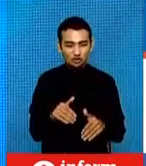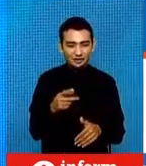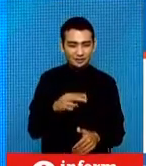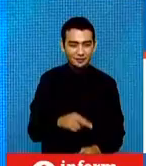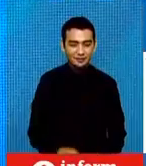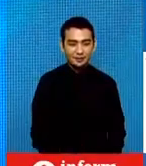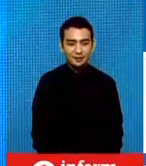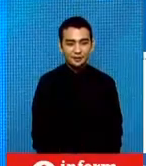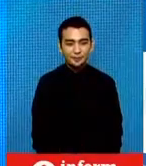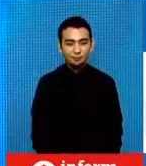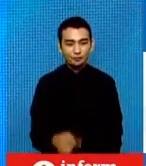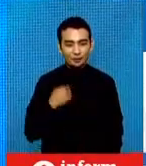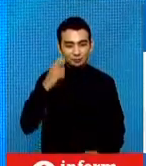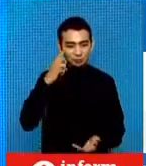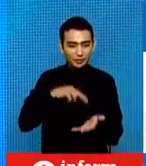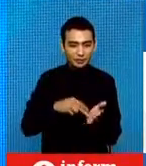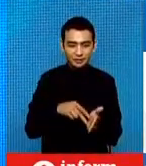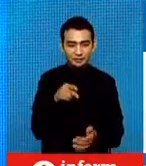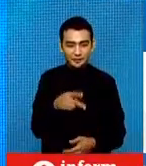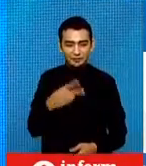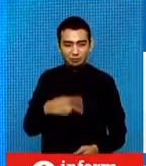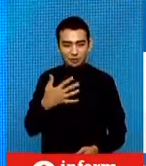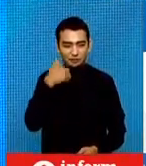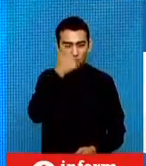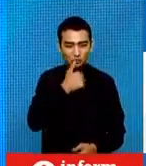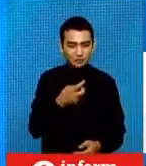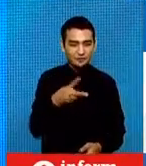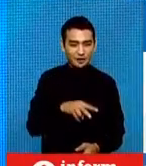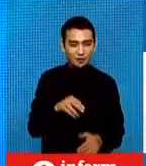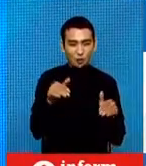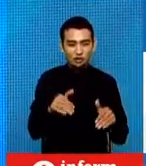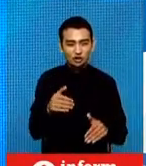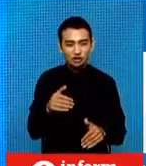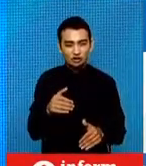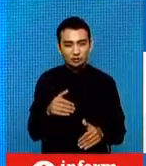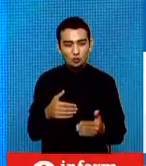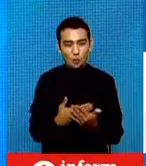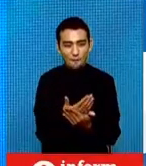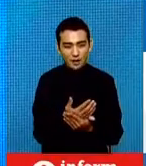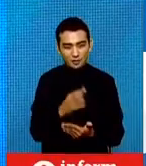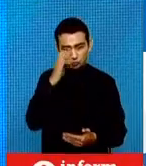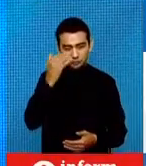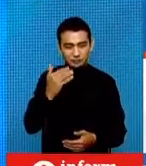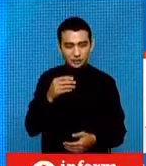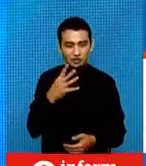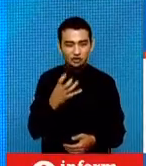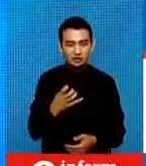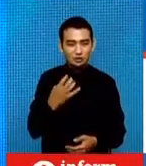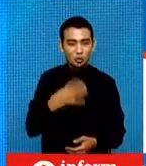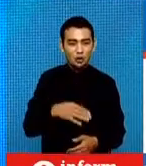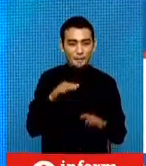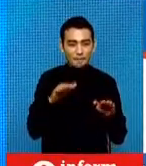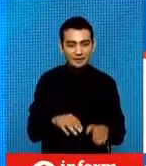ТИПО мы планируем строительство до 2025 года двух государственных колледжей нового стандарта на 1440 мест